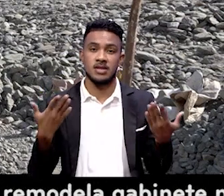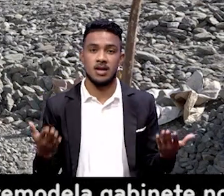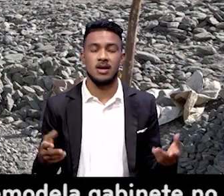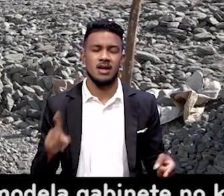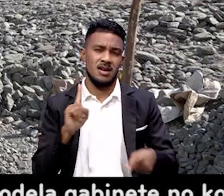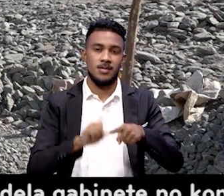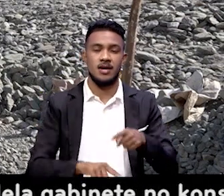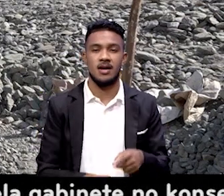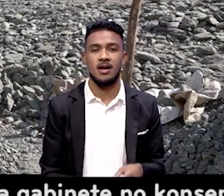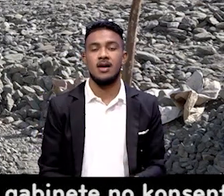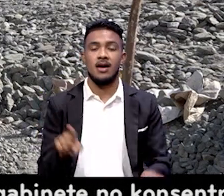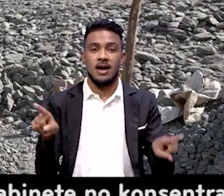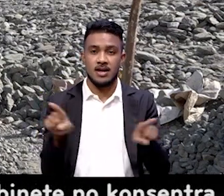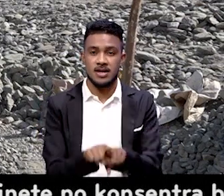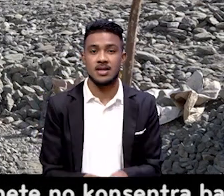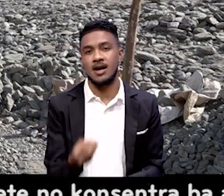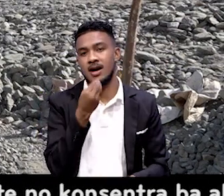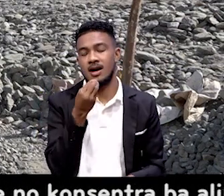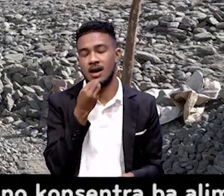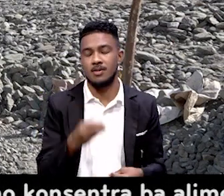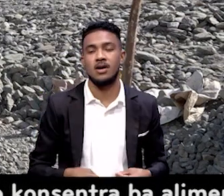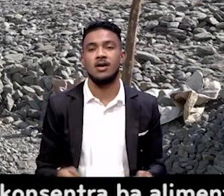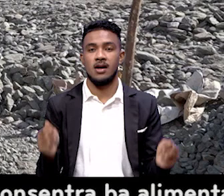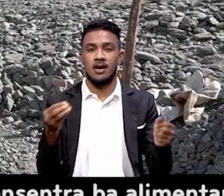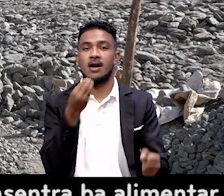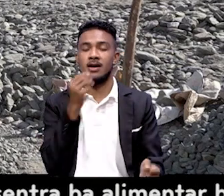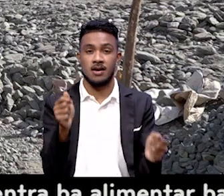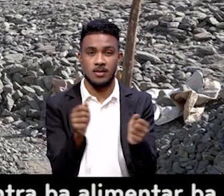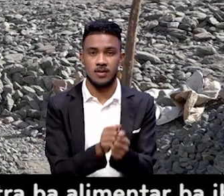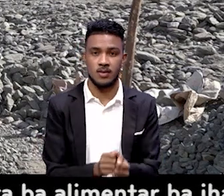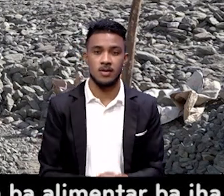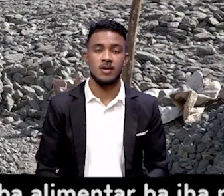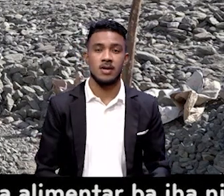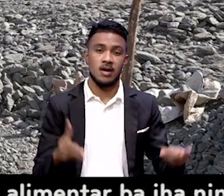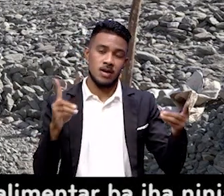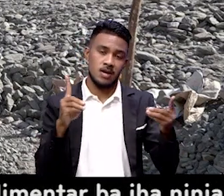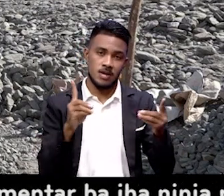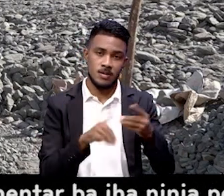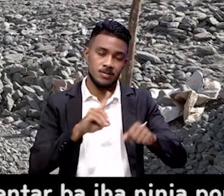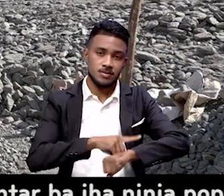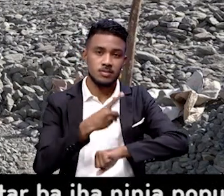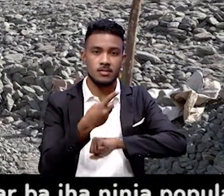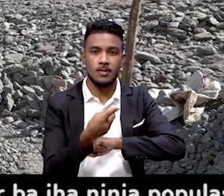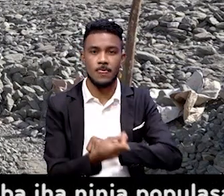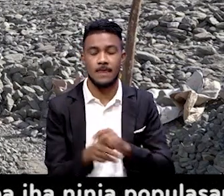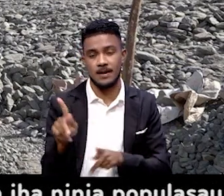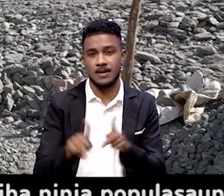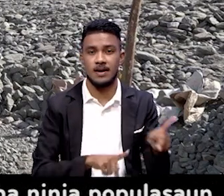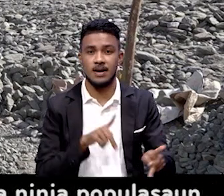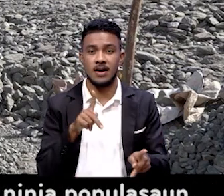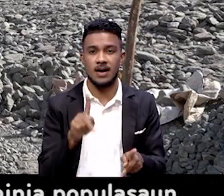kita. Han sahahan rumah hitam tasak mahan pamai. For yang lain sih dah be inunda sa, ini nih emak parti autori dari lokal rumah nih be